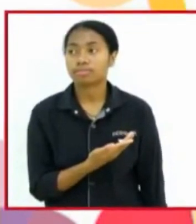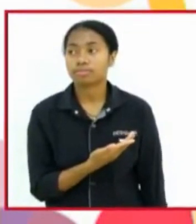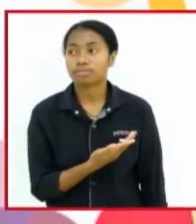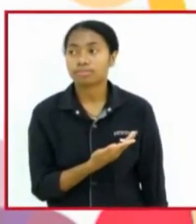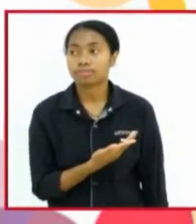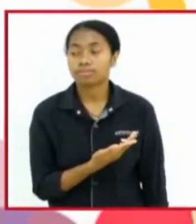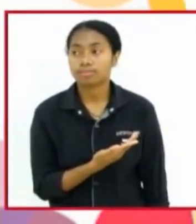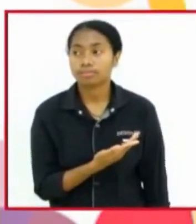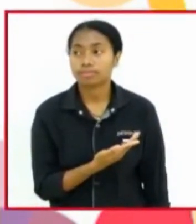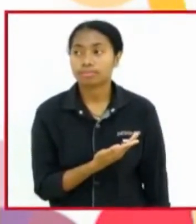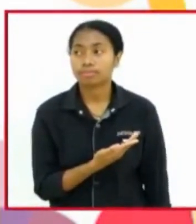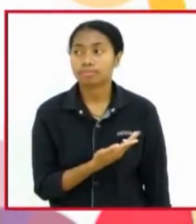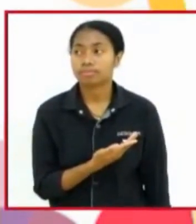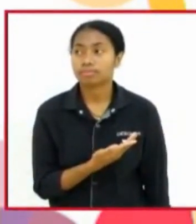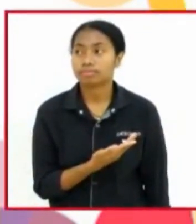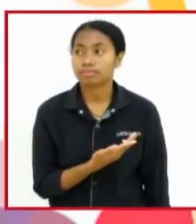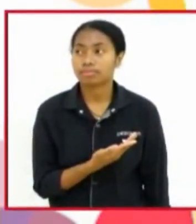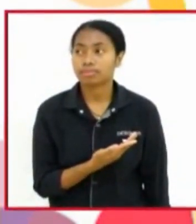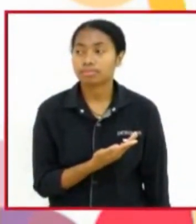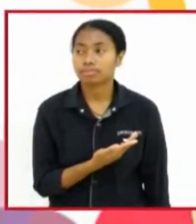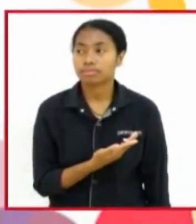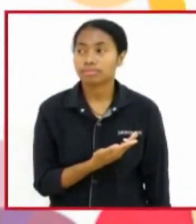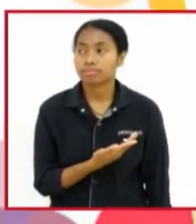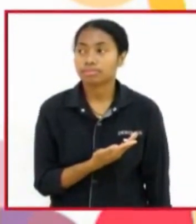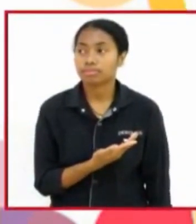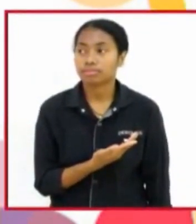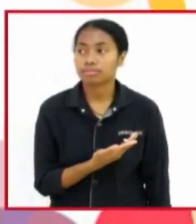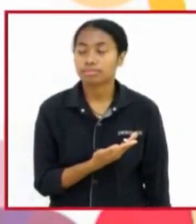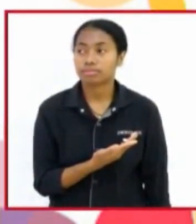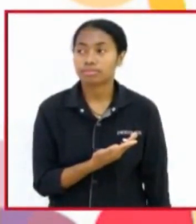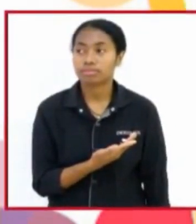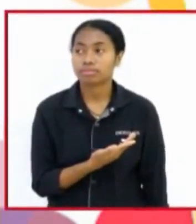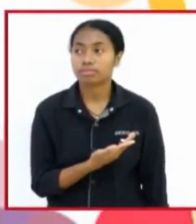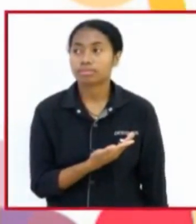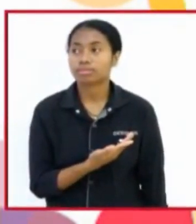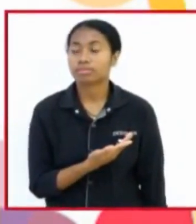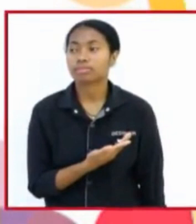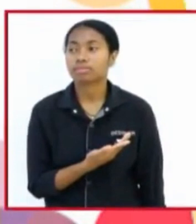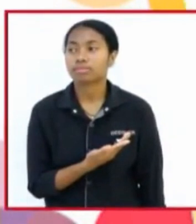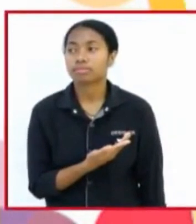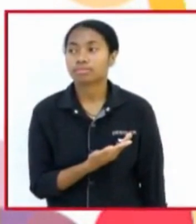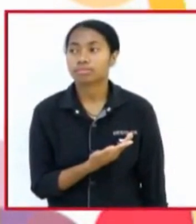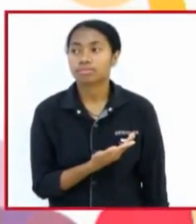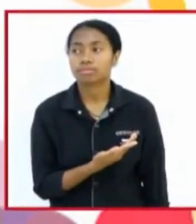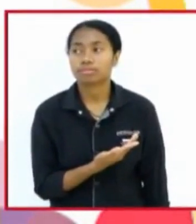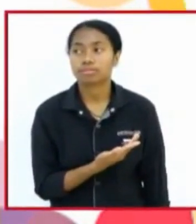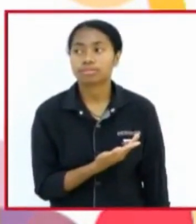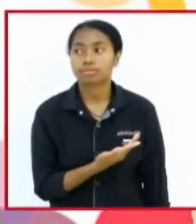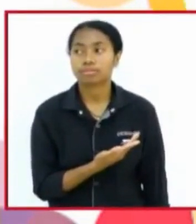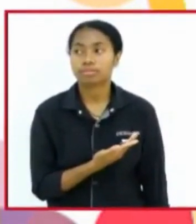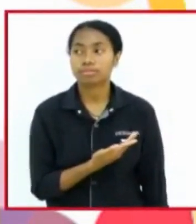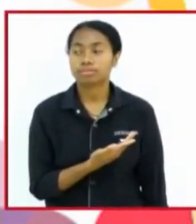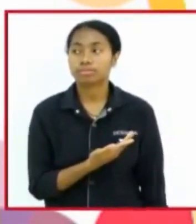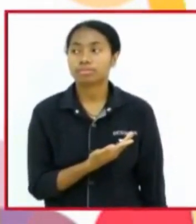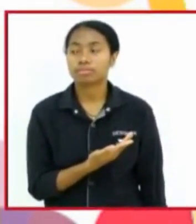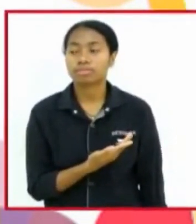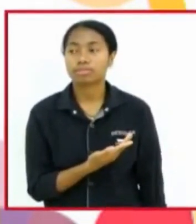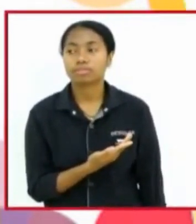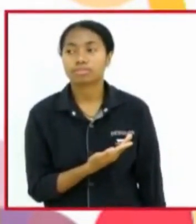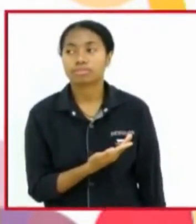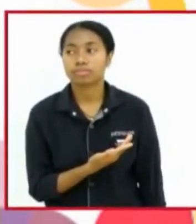869 ditawan empat orang Mesir tewas 1650 terluka 4900